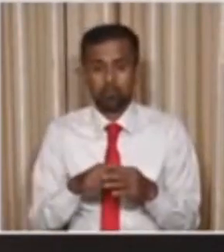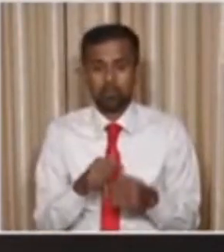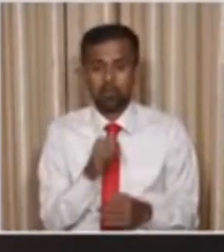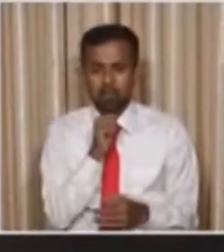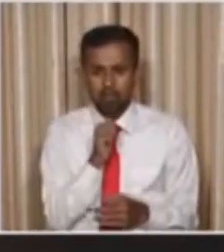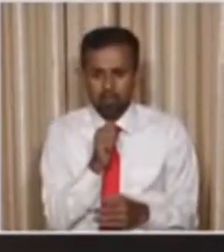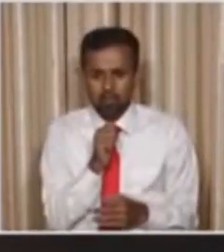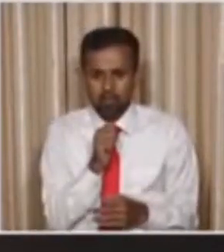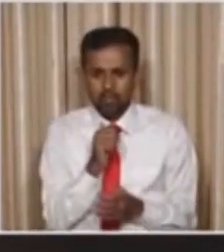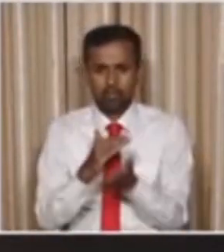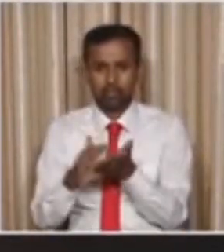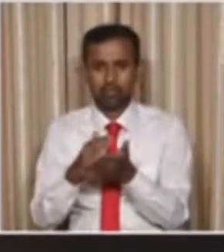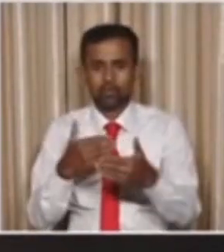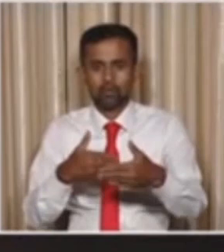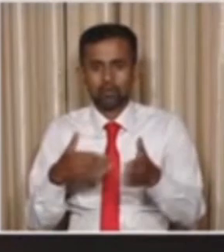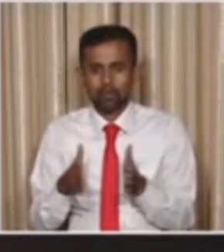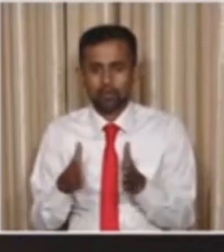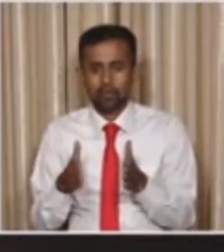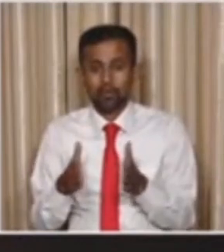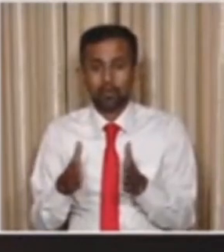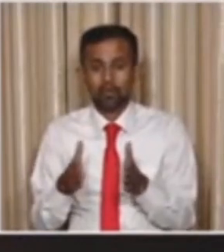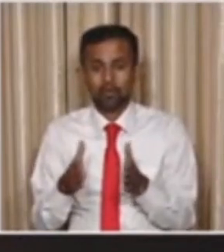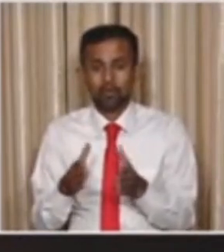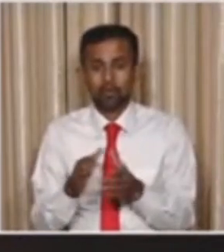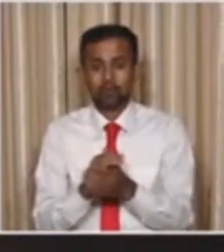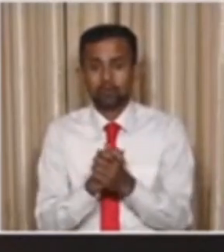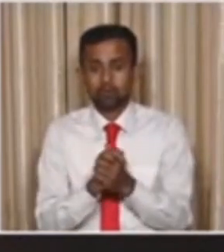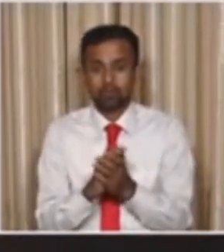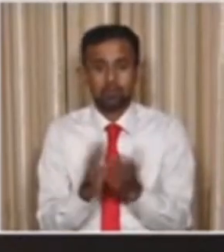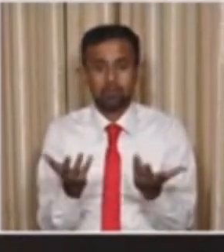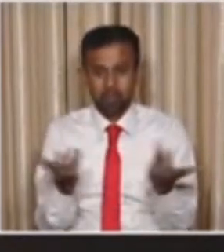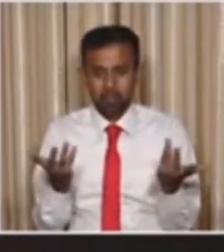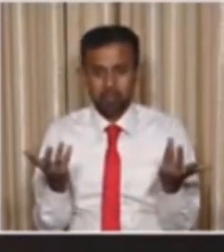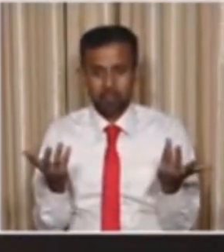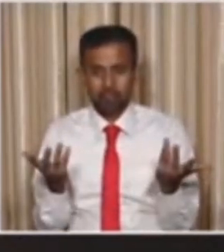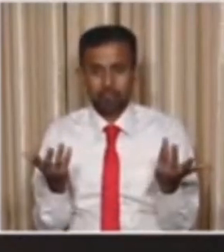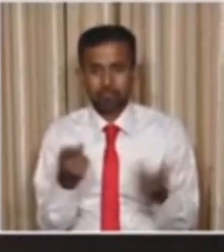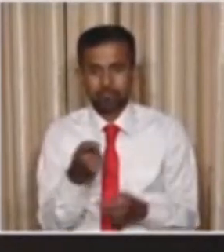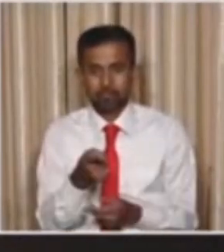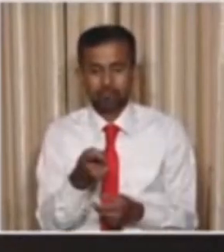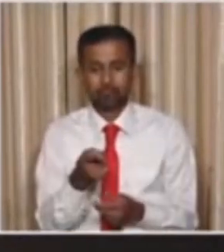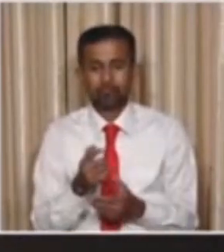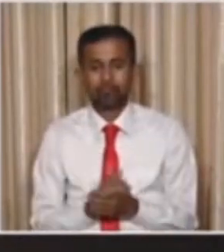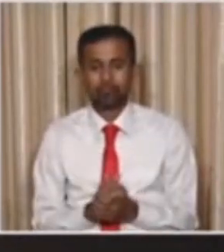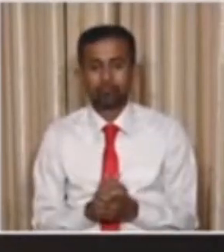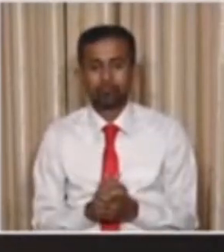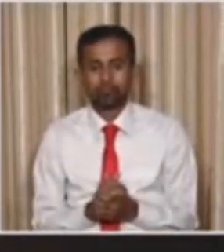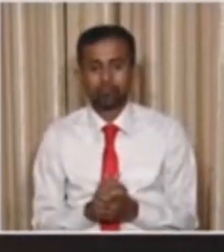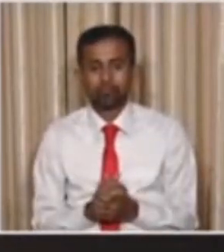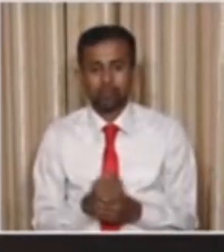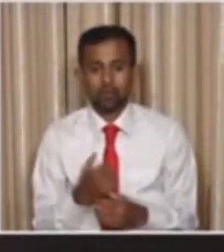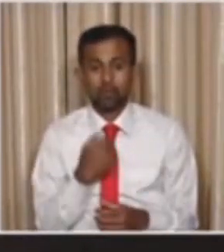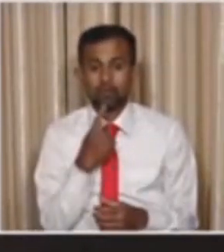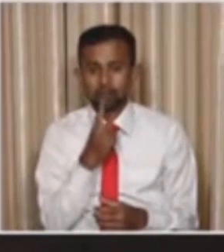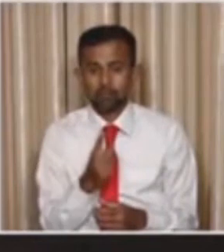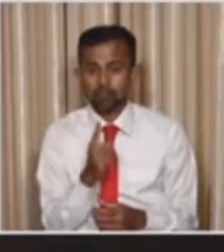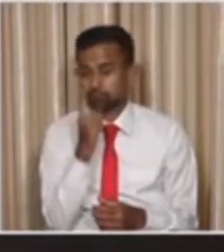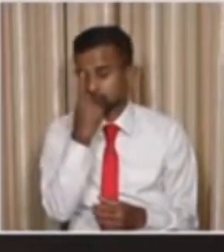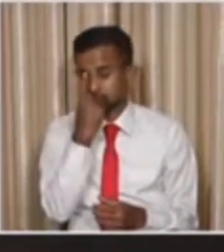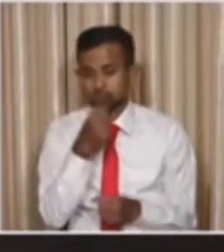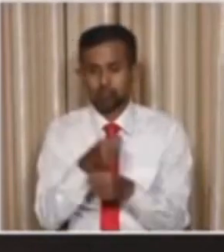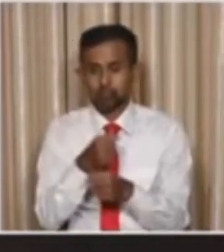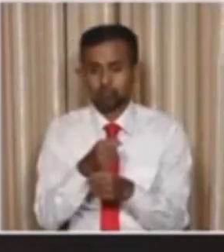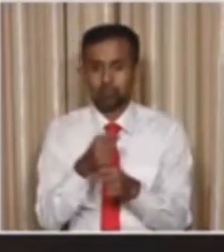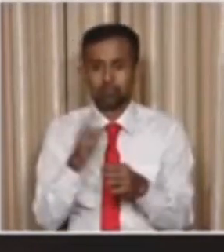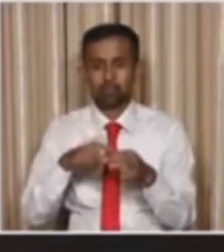පැත්තේ හිට ගන්න කැබිනට් එක දැන්ට හැඩගස්ස ගන්න බැරුණා නම් මේ රටේ ප්‍රශ්න ගැන කතා කරන්න කොහොම සභාපතිතුමනි සා අපි කියනවා ඉස්සෙල්ලා ආණ්ඩුව එක